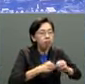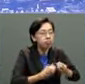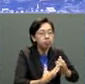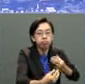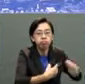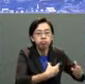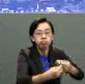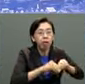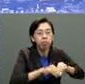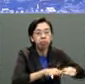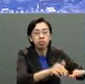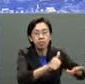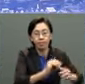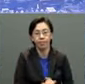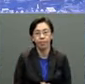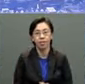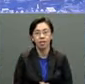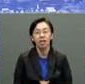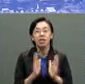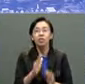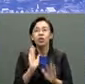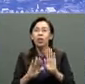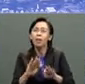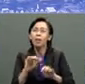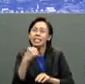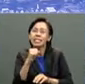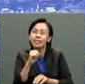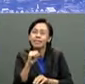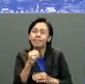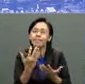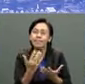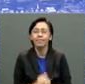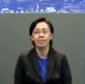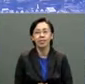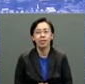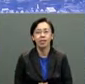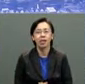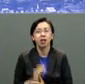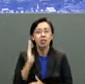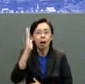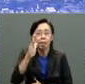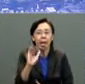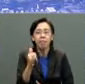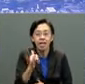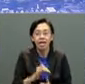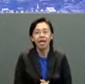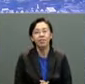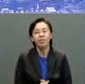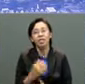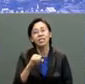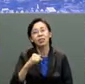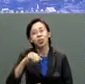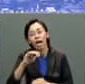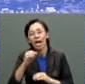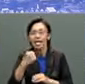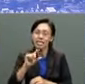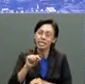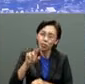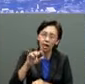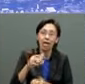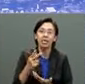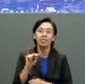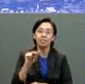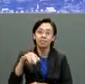ถึงแม้เราจะเจอหลักหน่วยคือหลัก10นะครับหรือตัวเลขข้างหน้าเป็นหลัก1 10กว่า20กว่า30